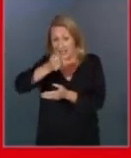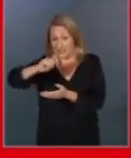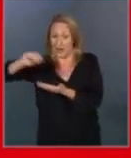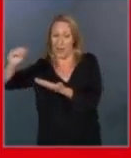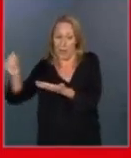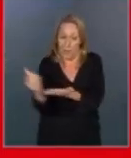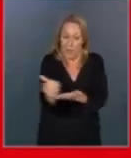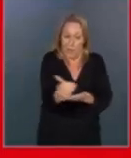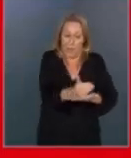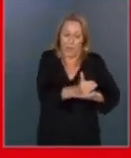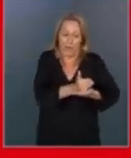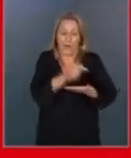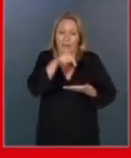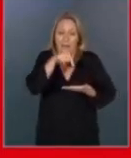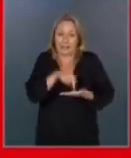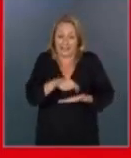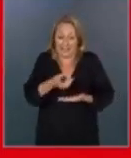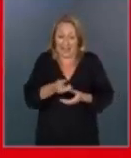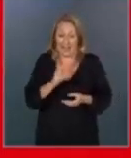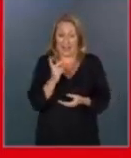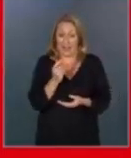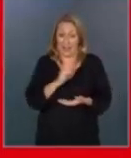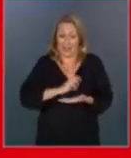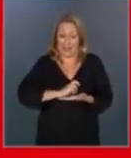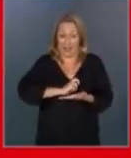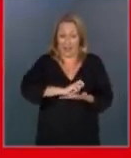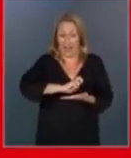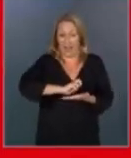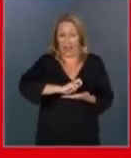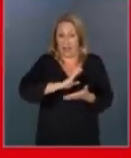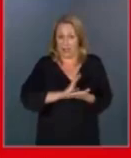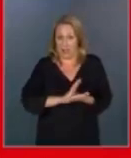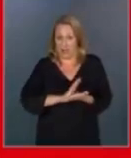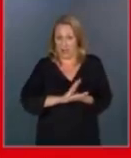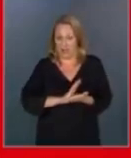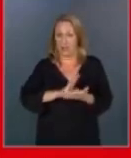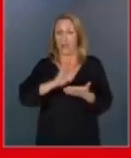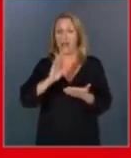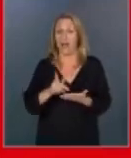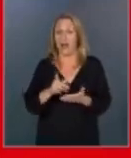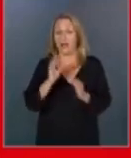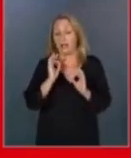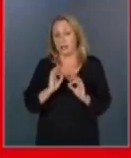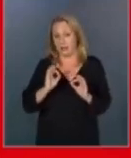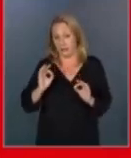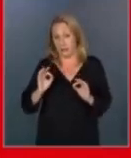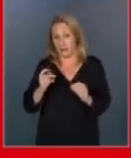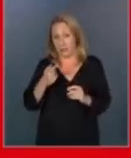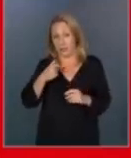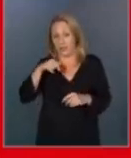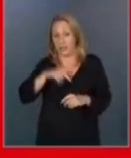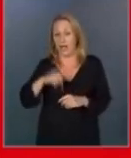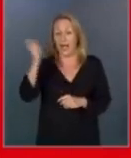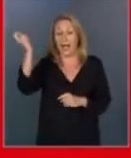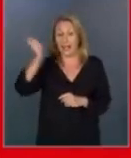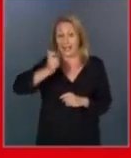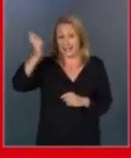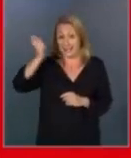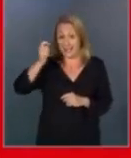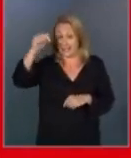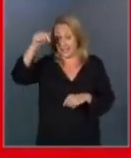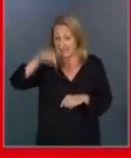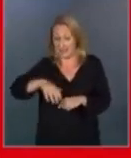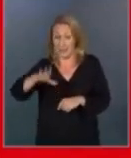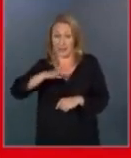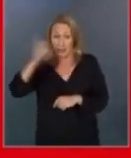και αξιοποιώντας τα χρήματα των σημερινών ασφαλισμένων και μειώνοντας προφανώς τις συντάξεις των σημερινών και